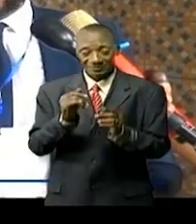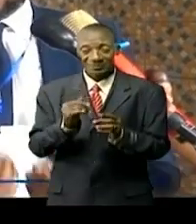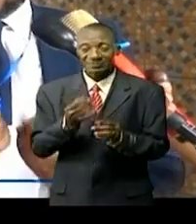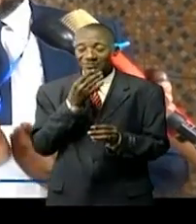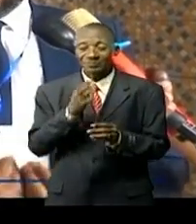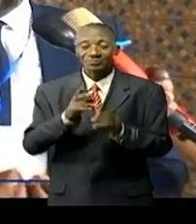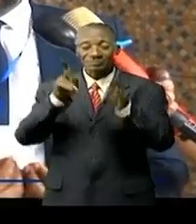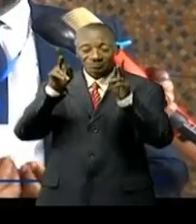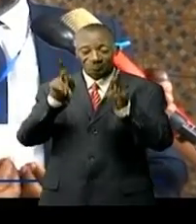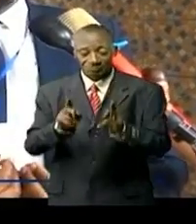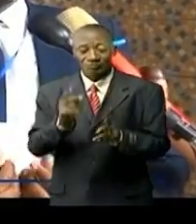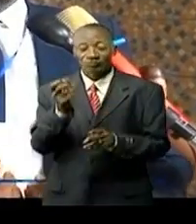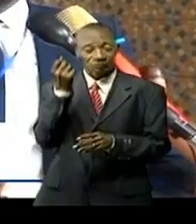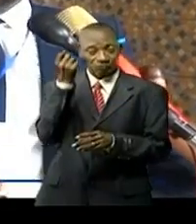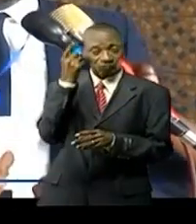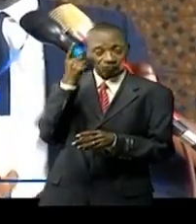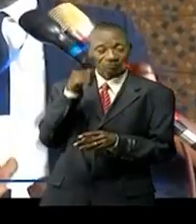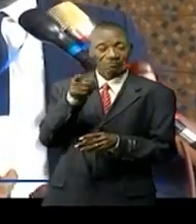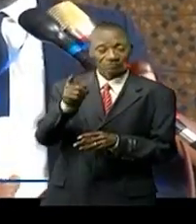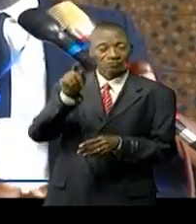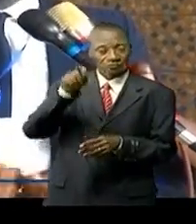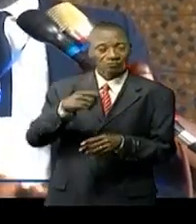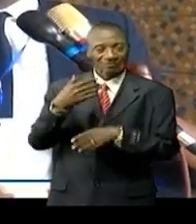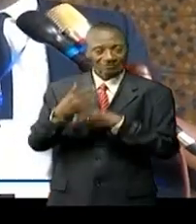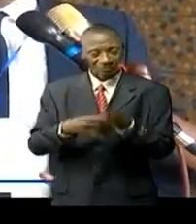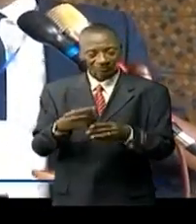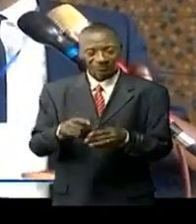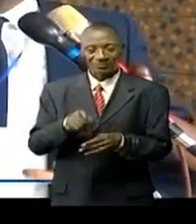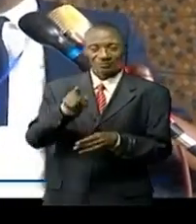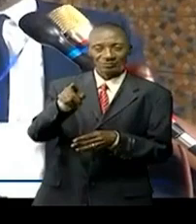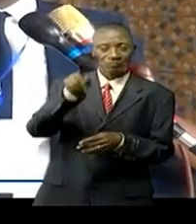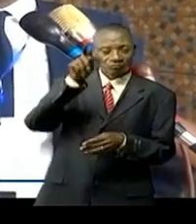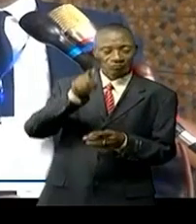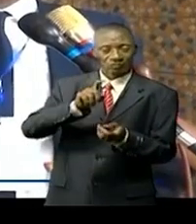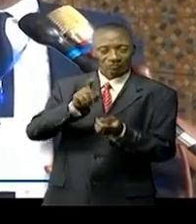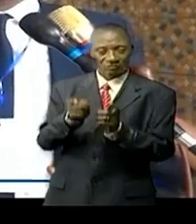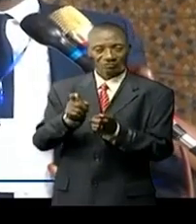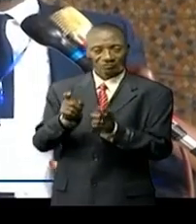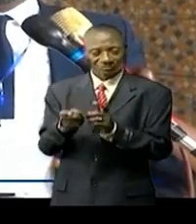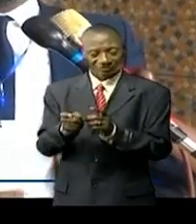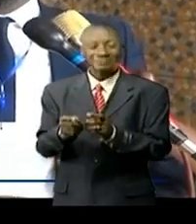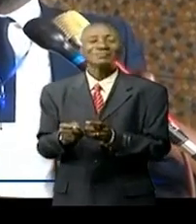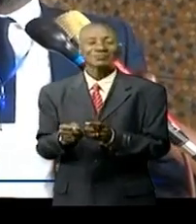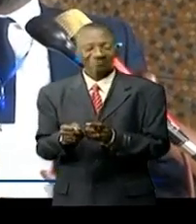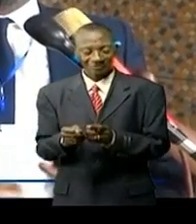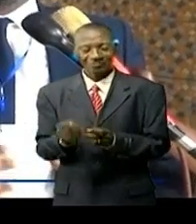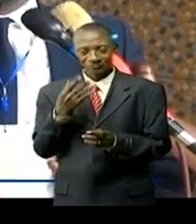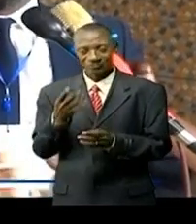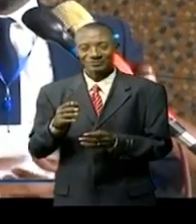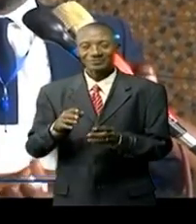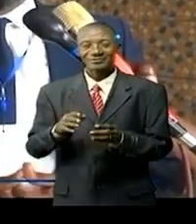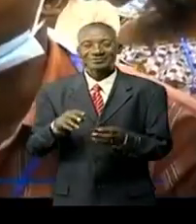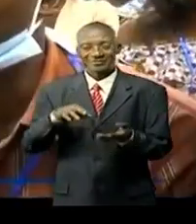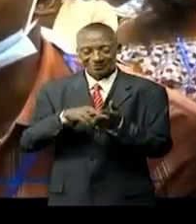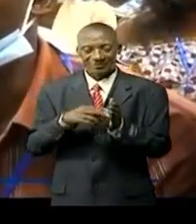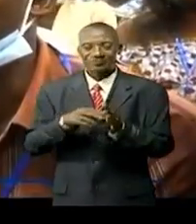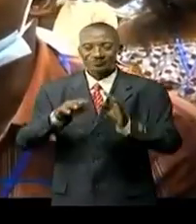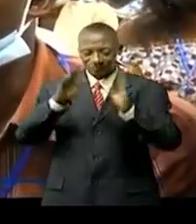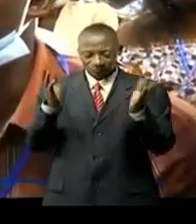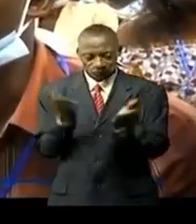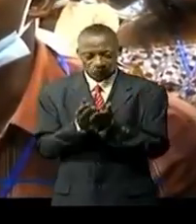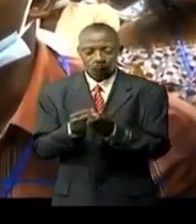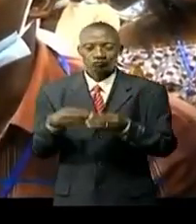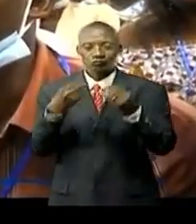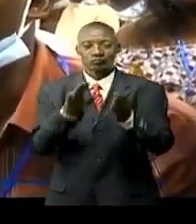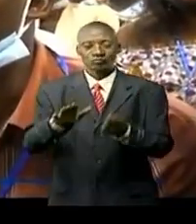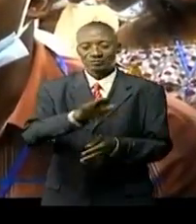doit travailler, elle doit s'améliorer, et bien tout ce qu'on va faire après va permettre à ce que le pays développe. Un autre temps